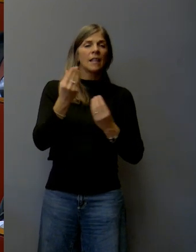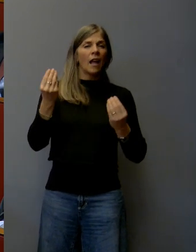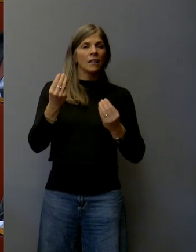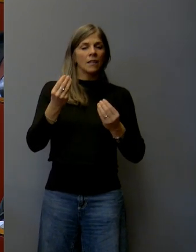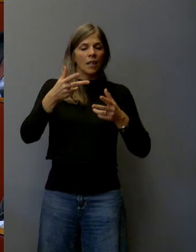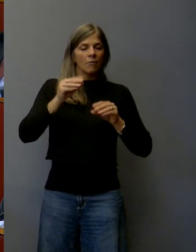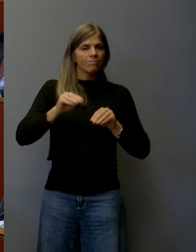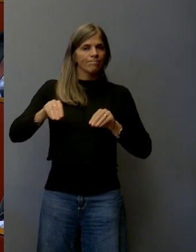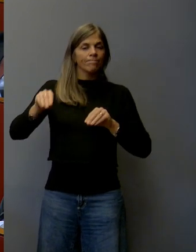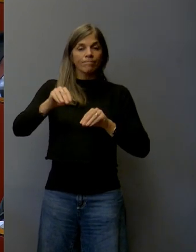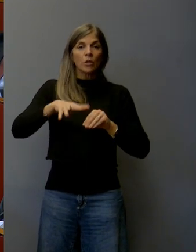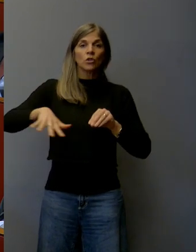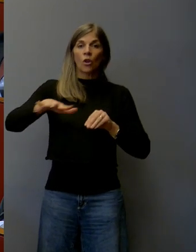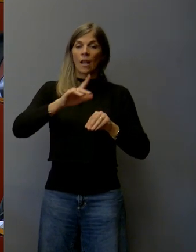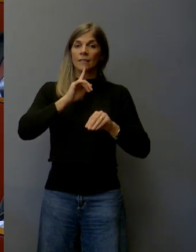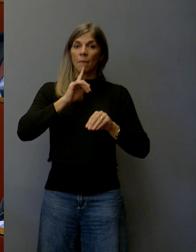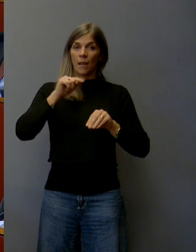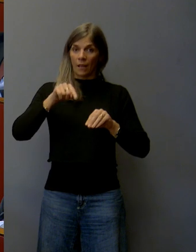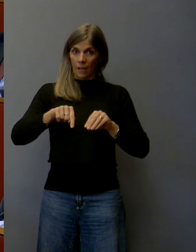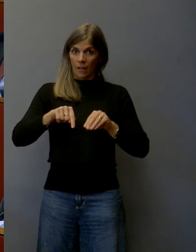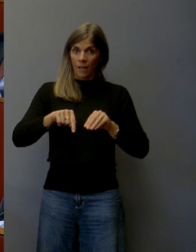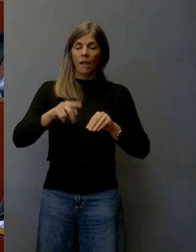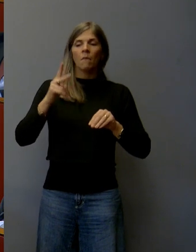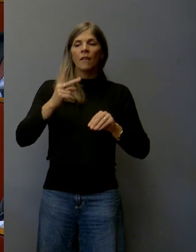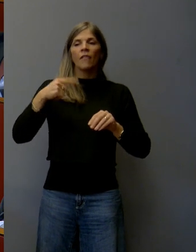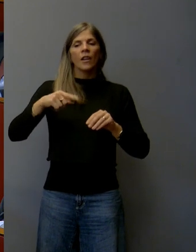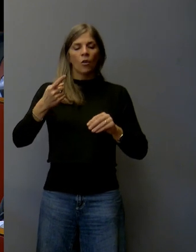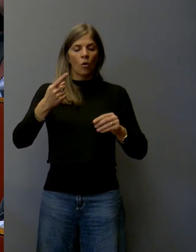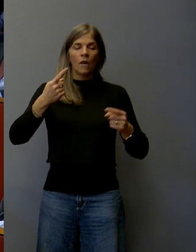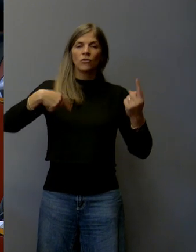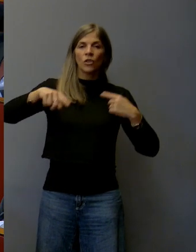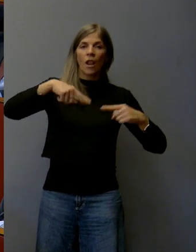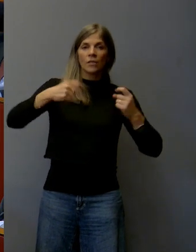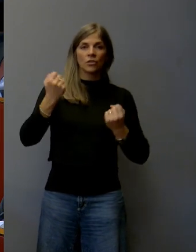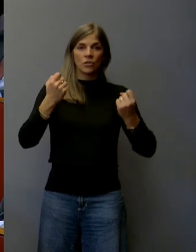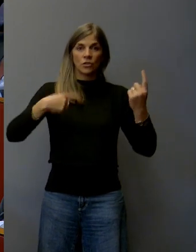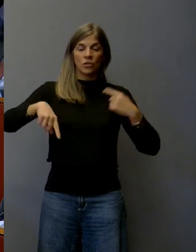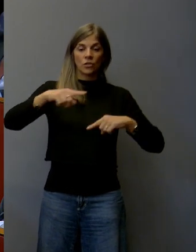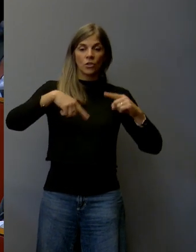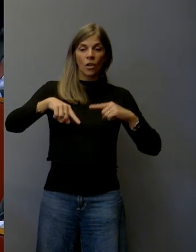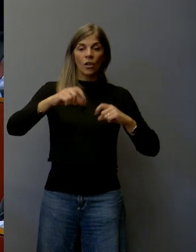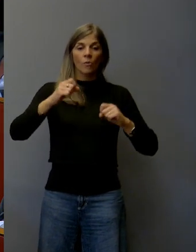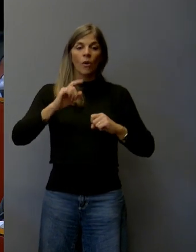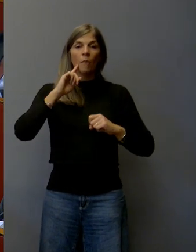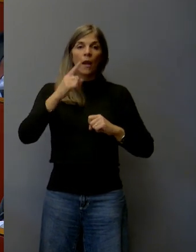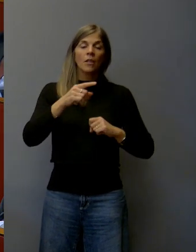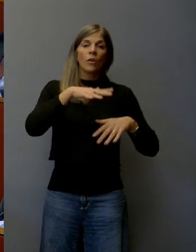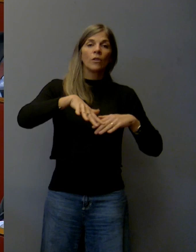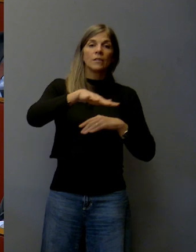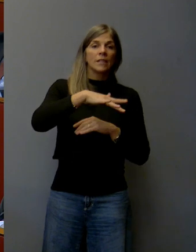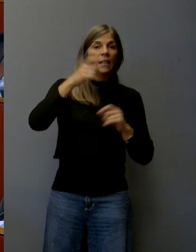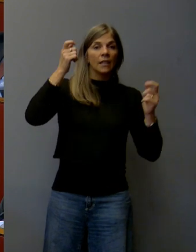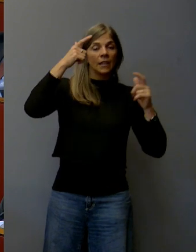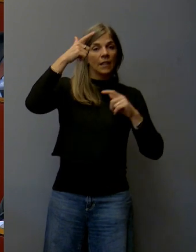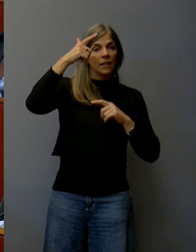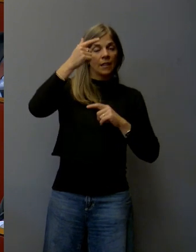sul come dire sulla viabilità delle zone Cioè sulla possibilità di collegare magari meglio il santo d'oro ad